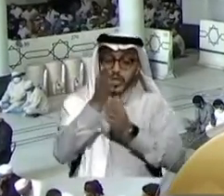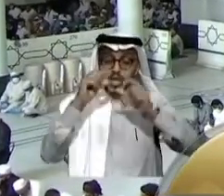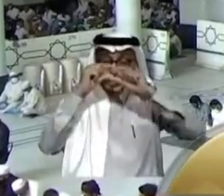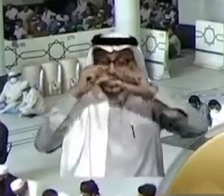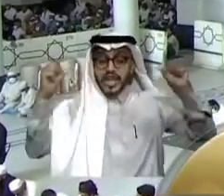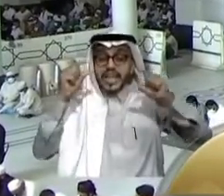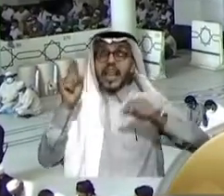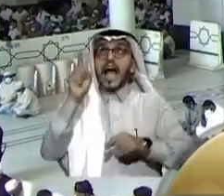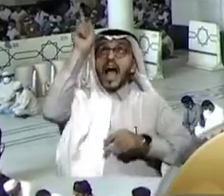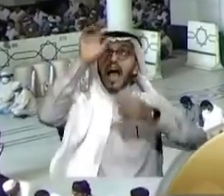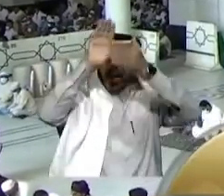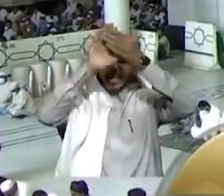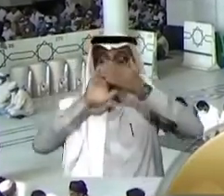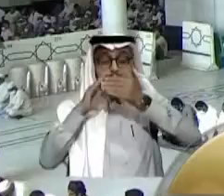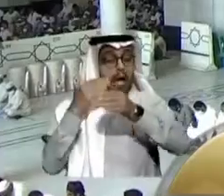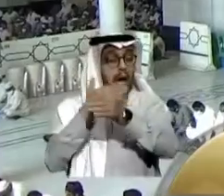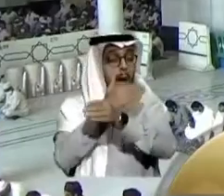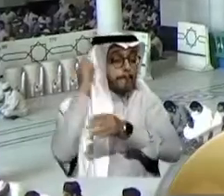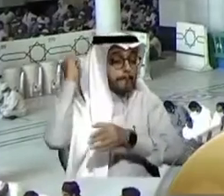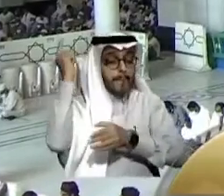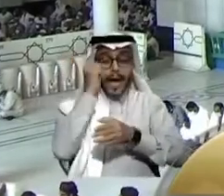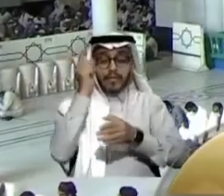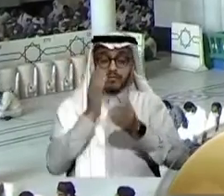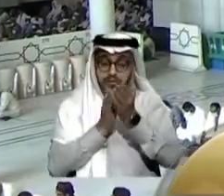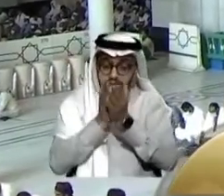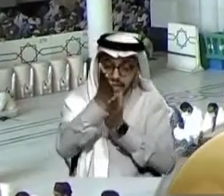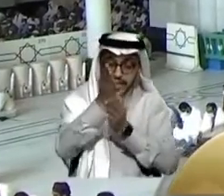الدليل لمن ضاقت به الحيل،